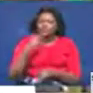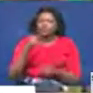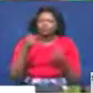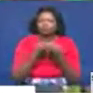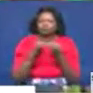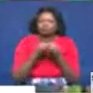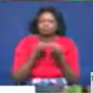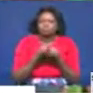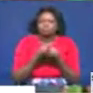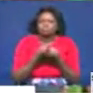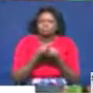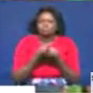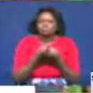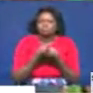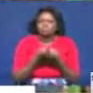kandanda.